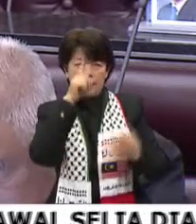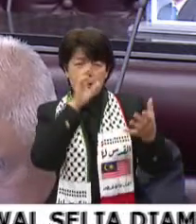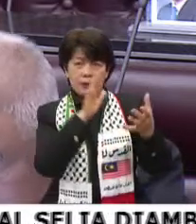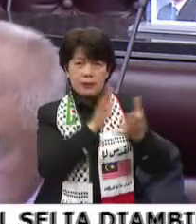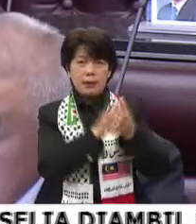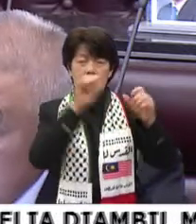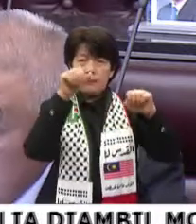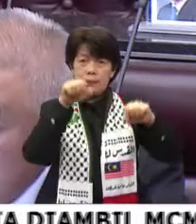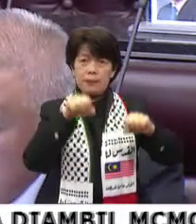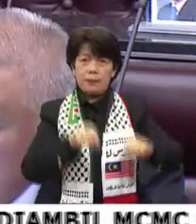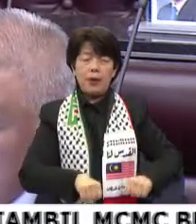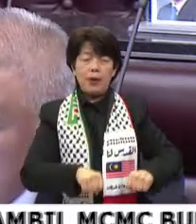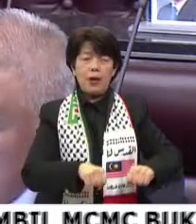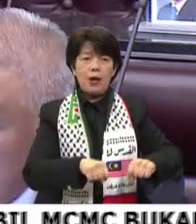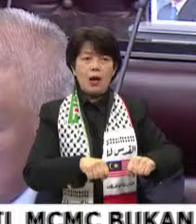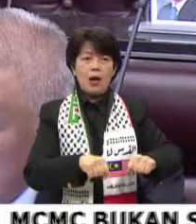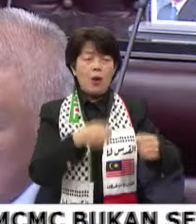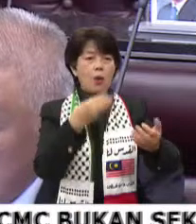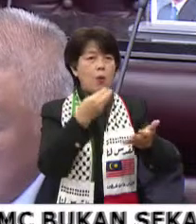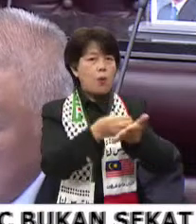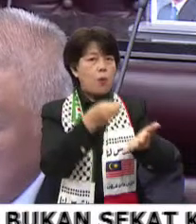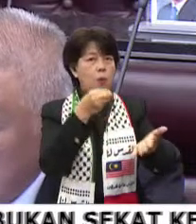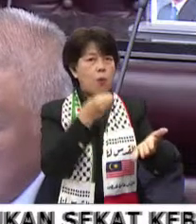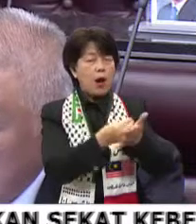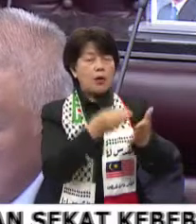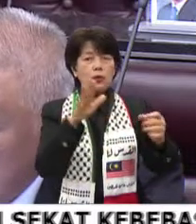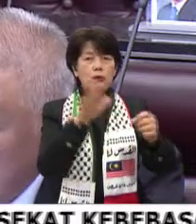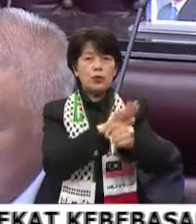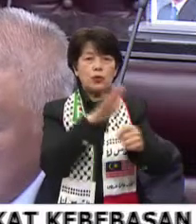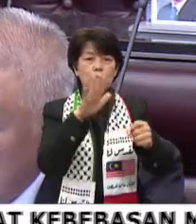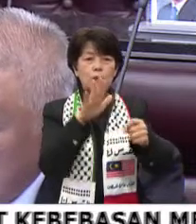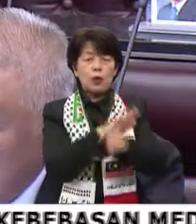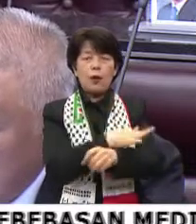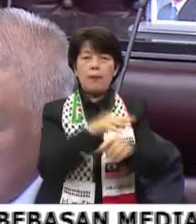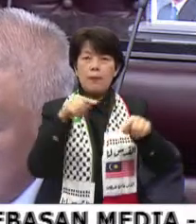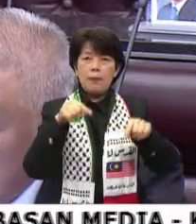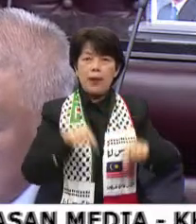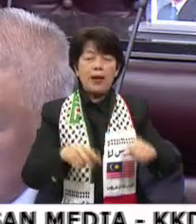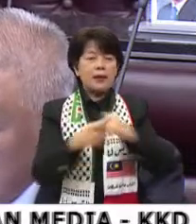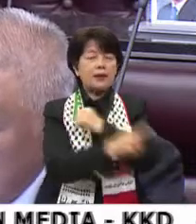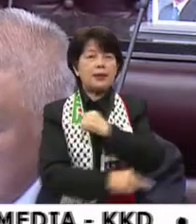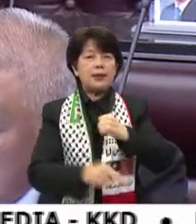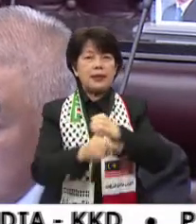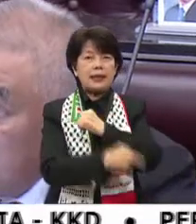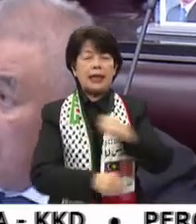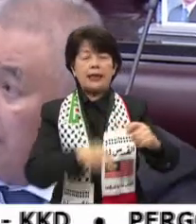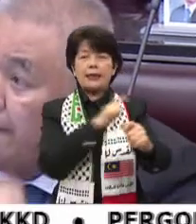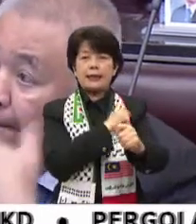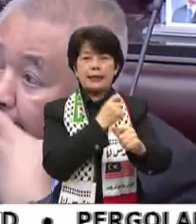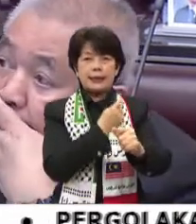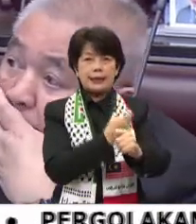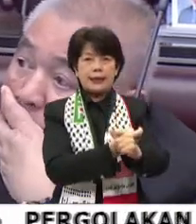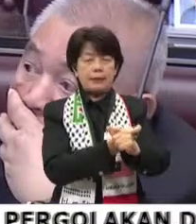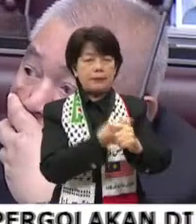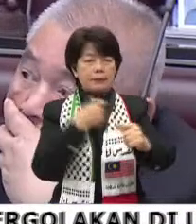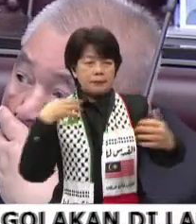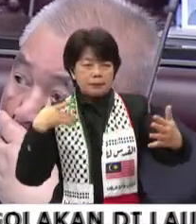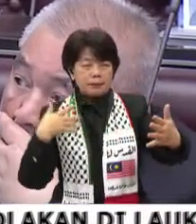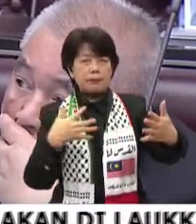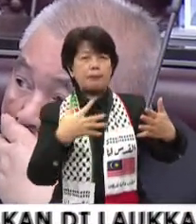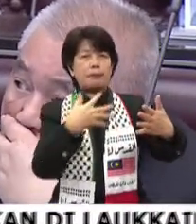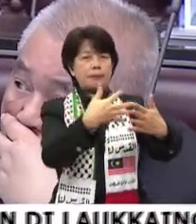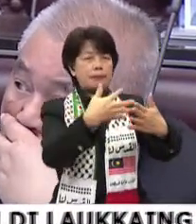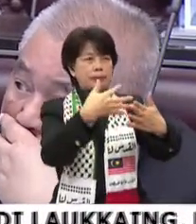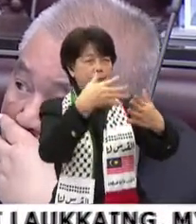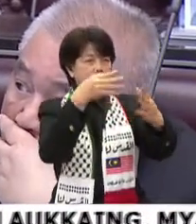mempunyai ruang fiskal yang mencukupi untuk menjalani peralihan tenaga demi pencapaian sasaran